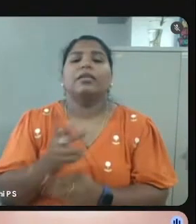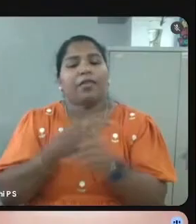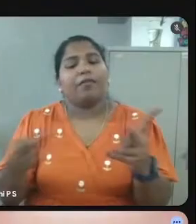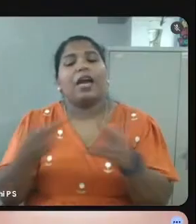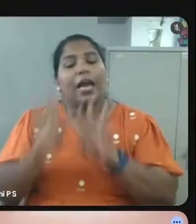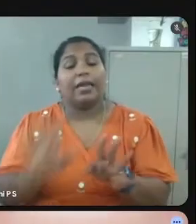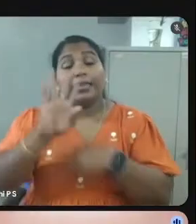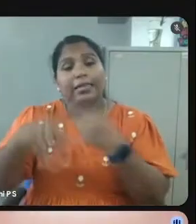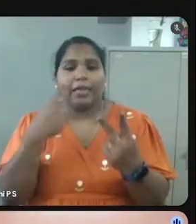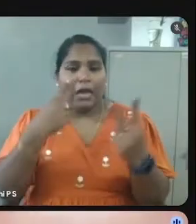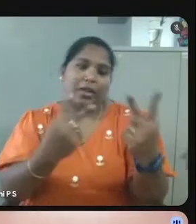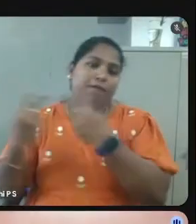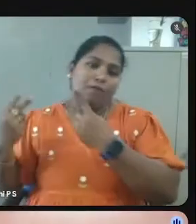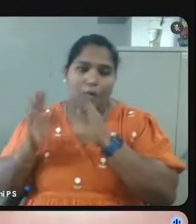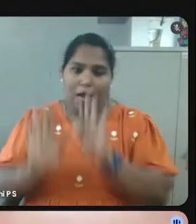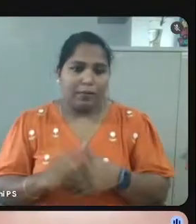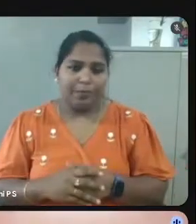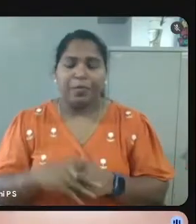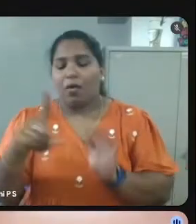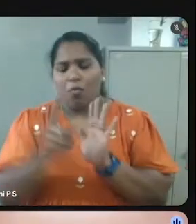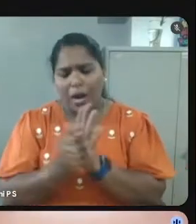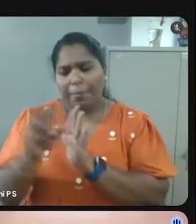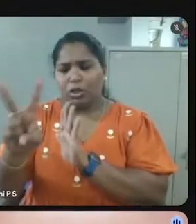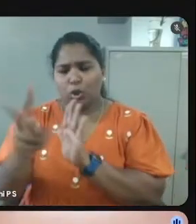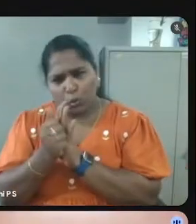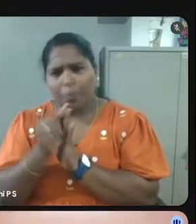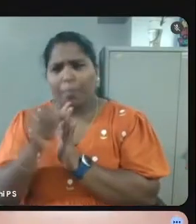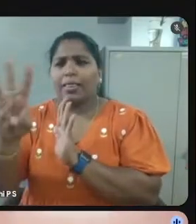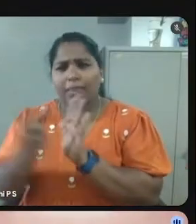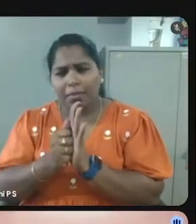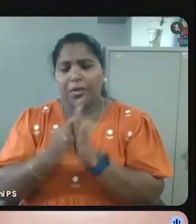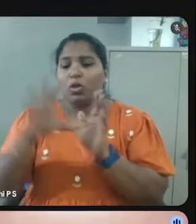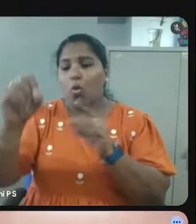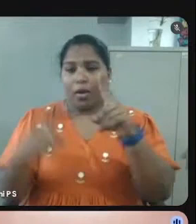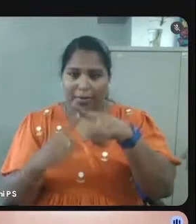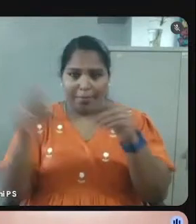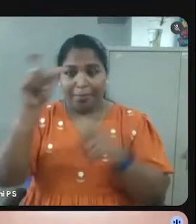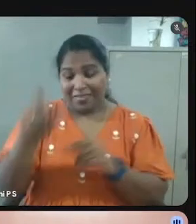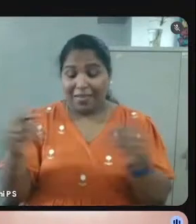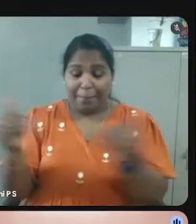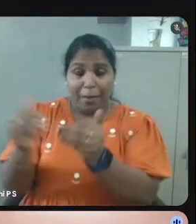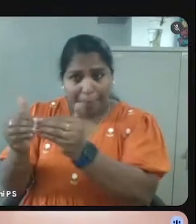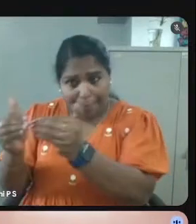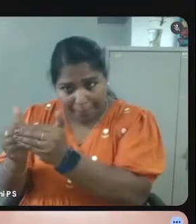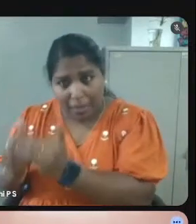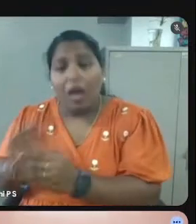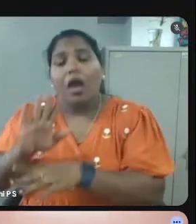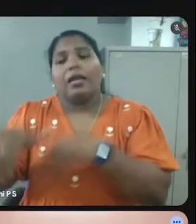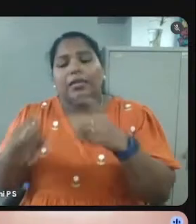റിവ്യൂ ചെയ്യും. ഒരു 1 month 2 month ഒരു തെറപ്പി എടുത്തിട്ട് പിന്നെ അവർക്ക് ഫോളോ അപ്പ് ഒന്ന് റിവ്യൂ